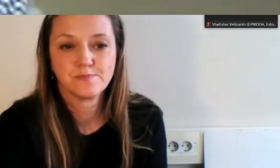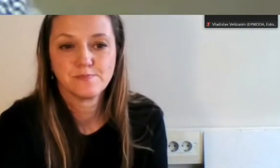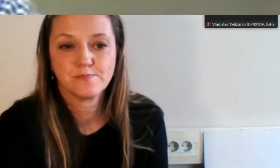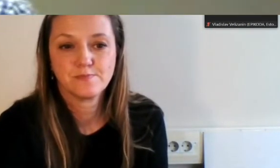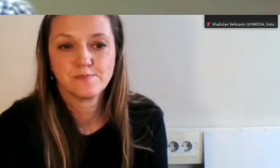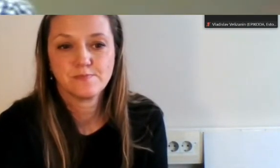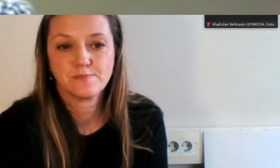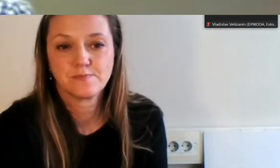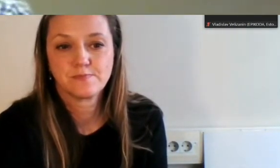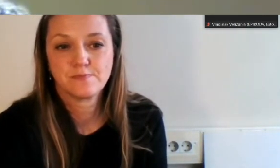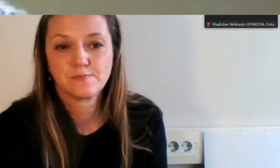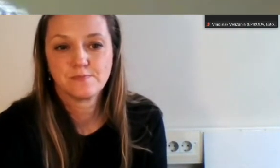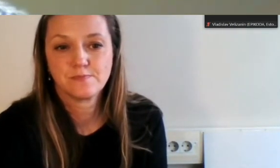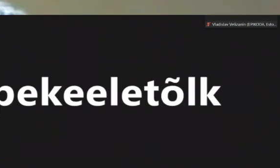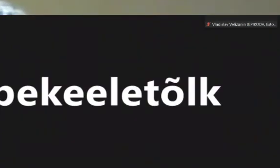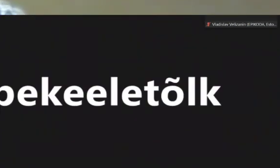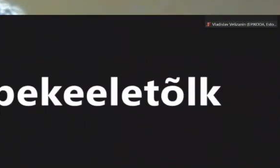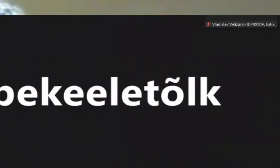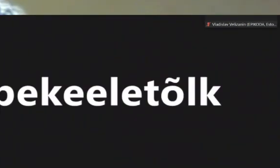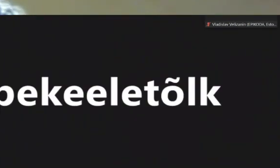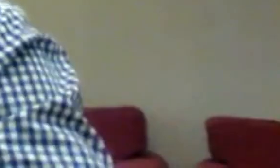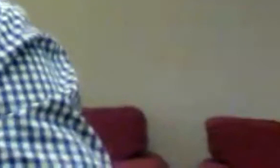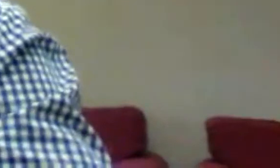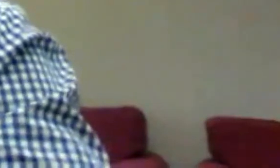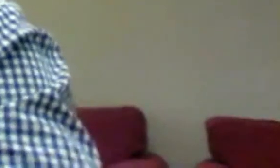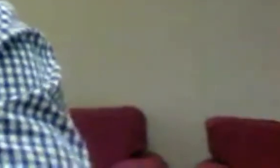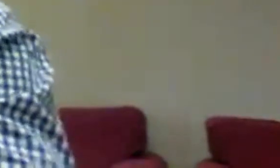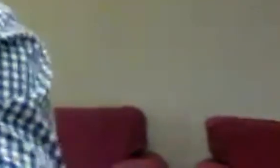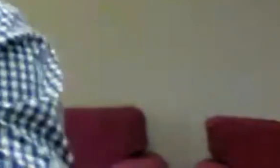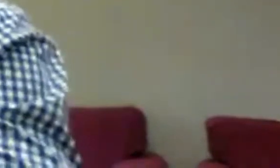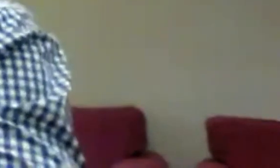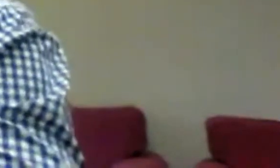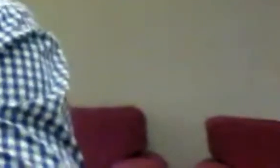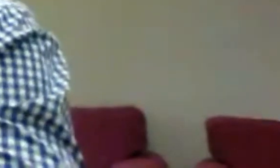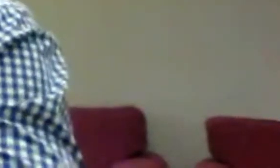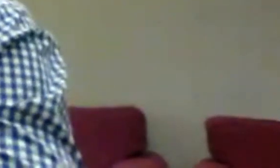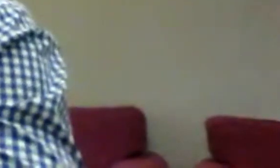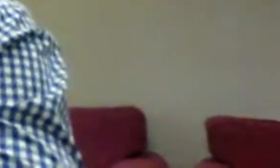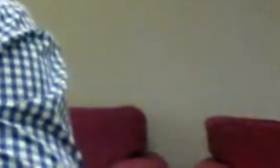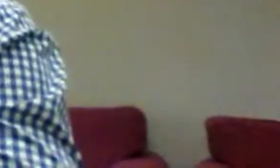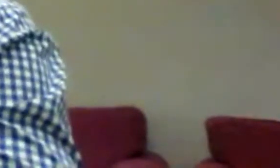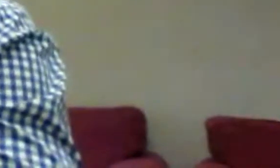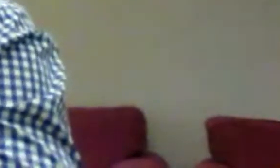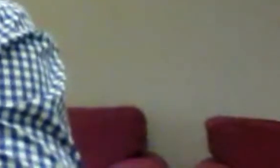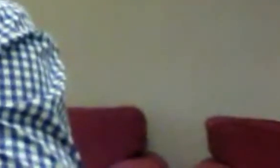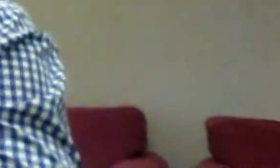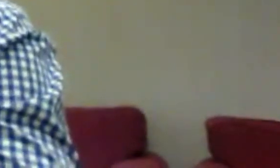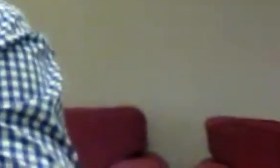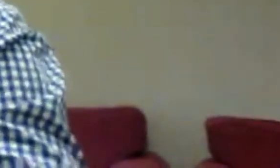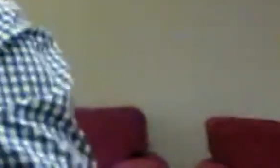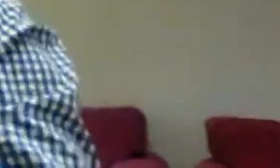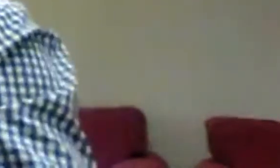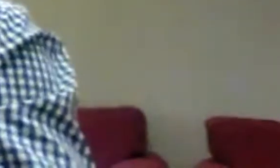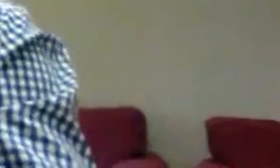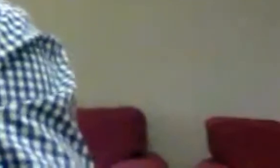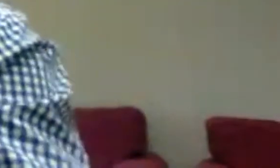veel üle need infoallikad, et kui meie tänastel infopäeval osalejatel ja ka neil, kes